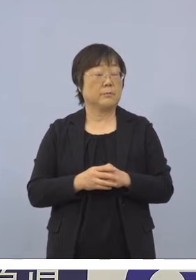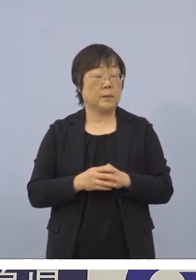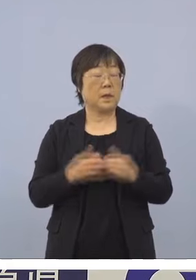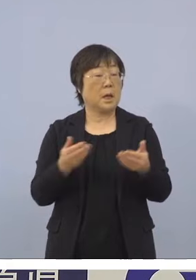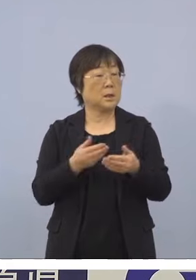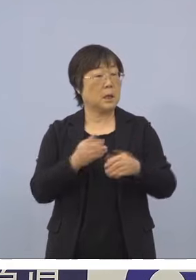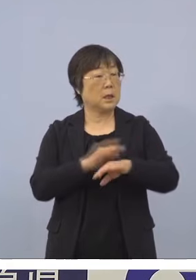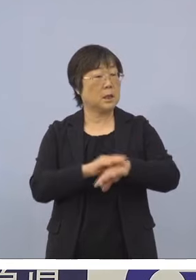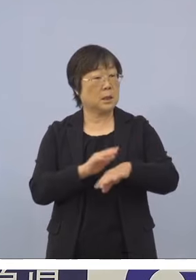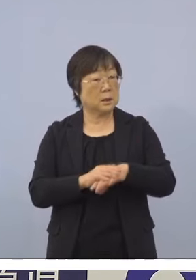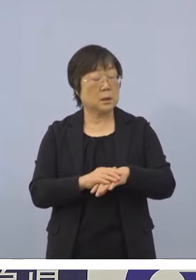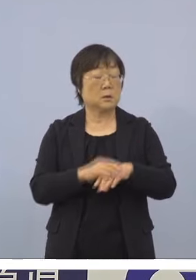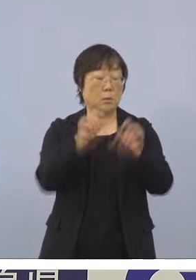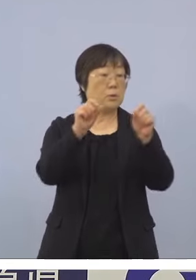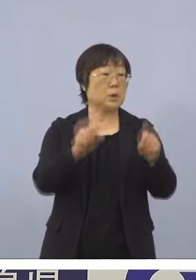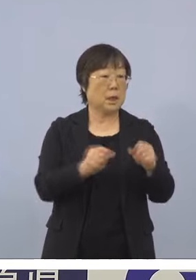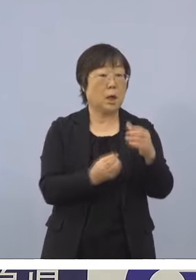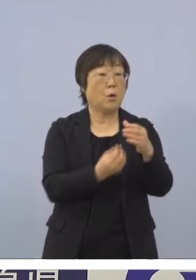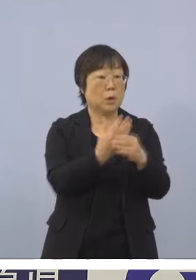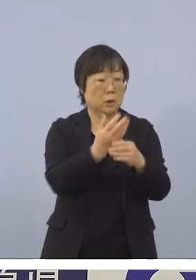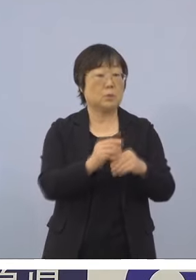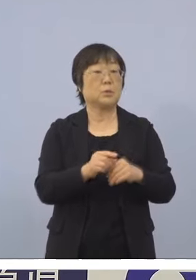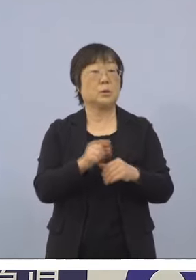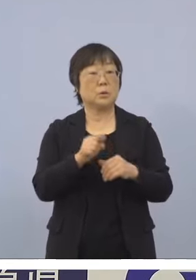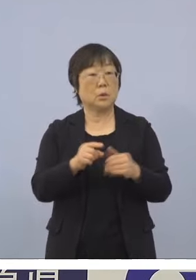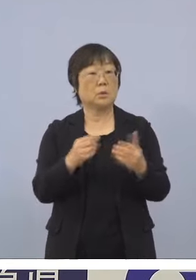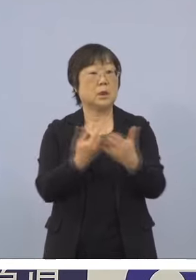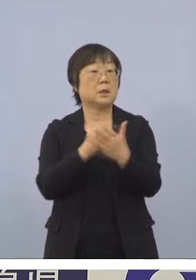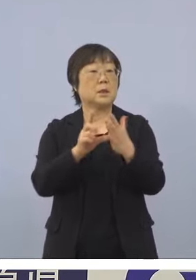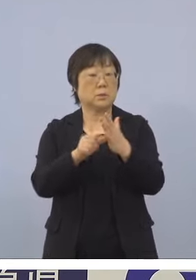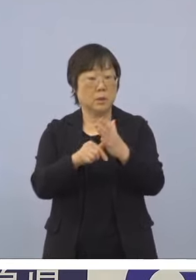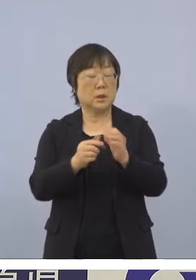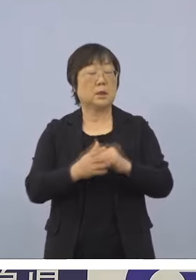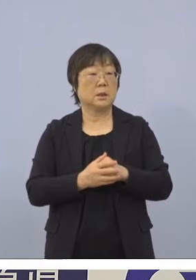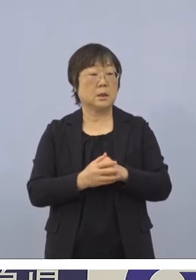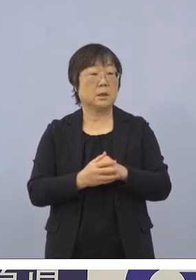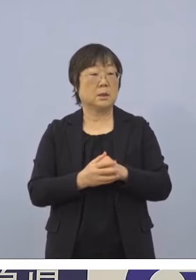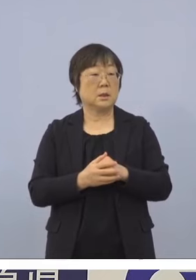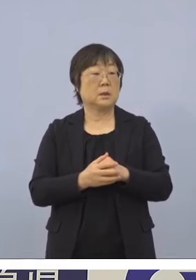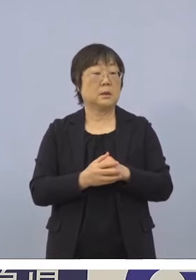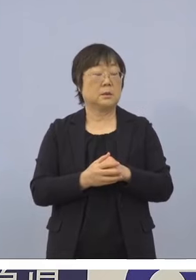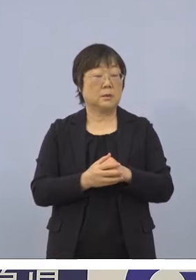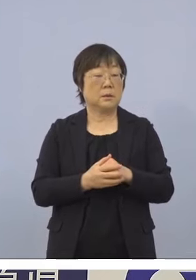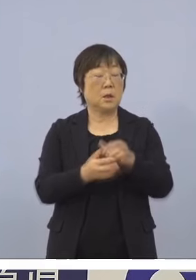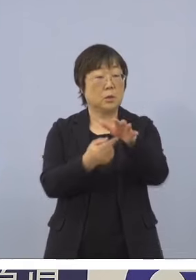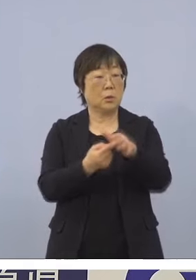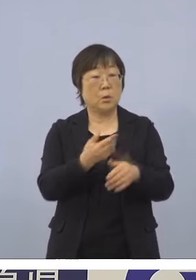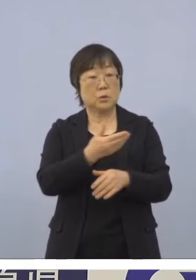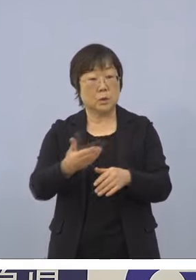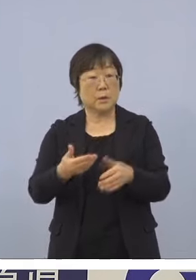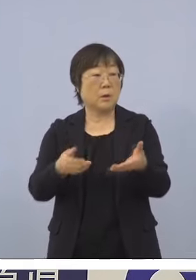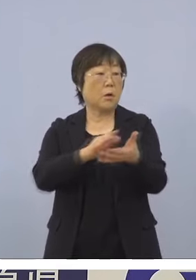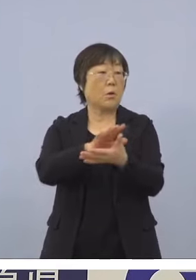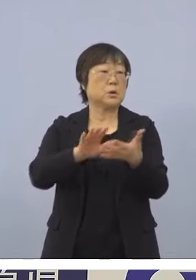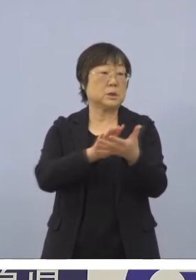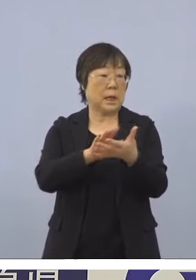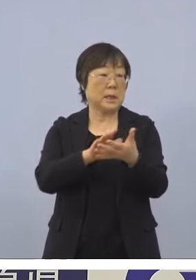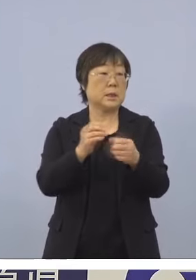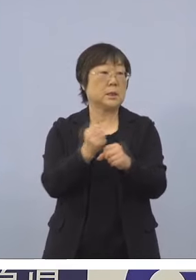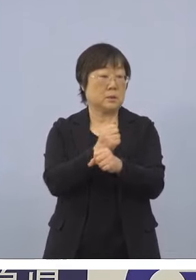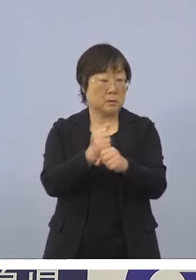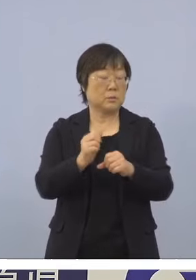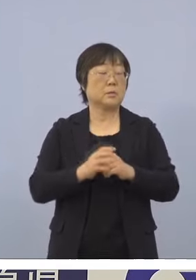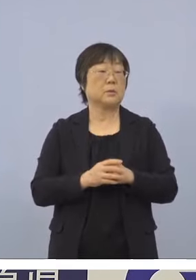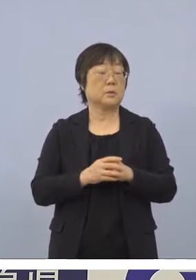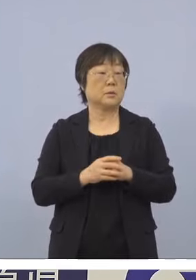働き手の問題が出てくると、まあ、こうなるとですね、やはり農と水の混載だとか、この前も徳島県